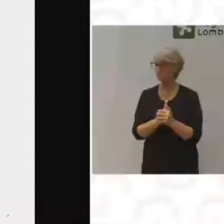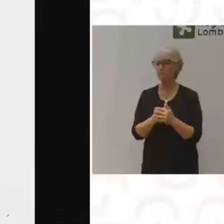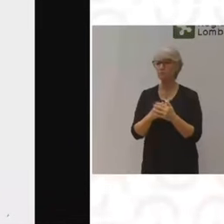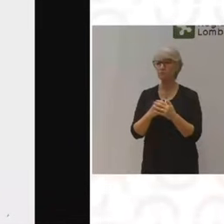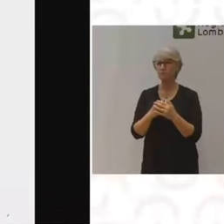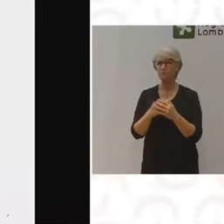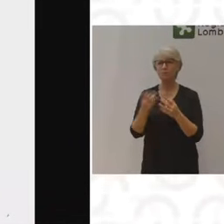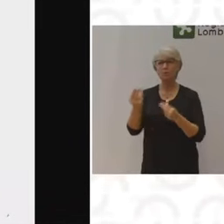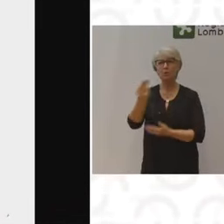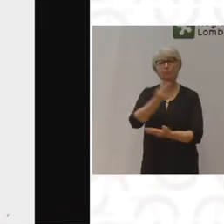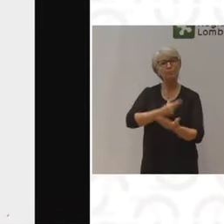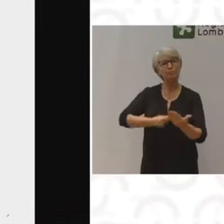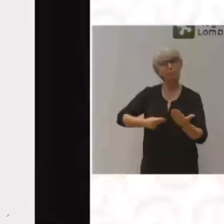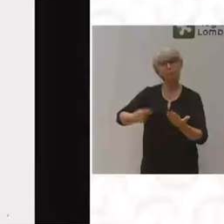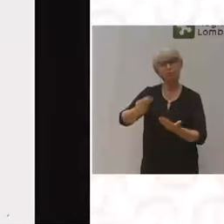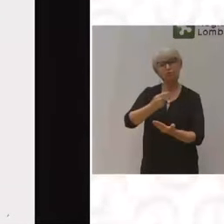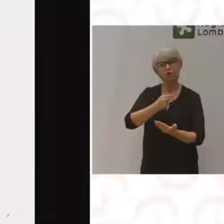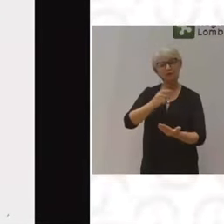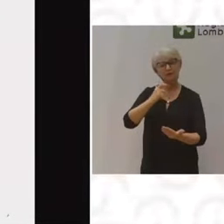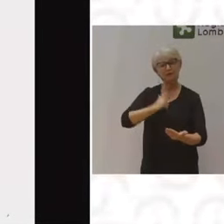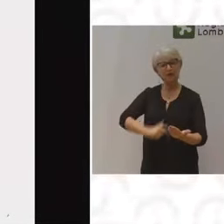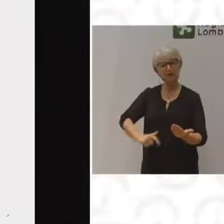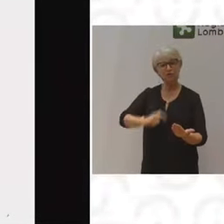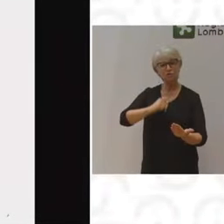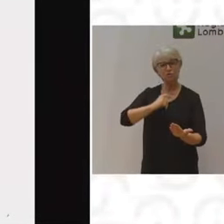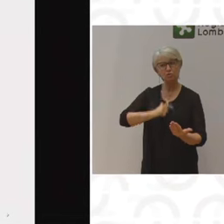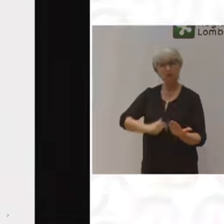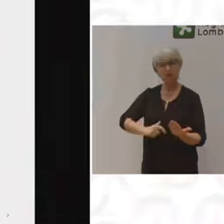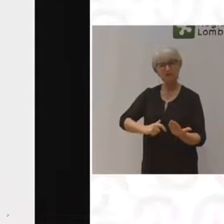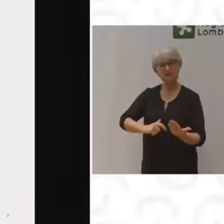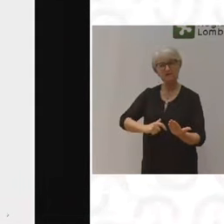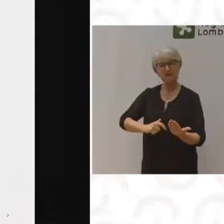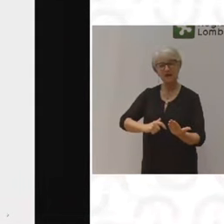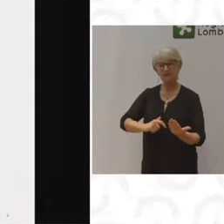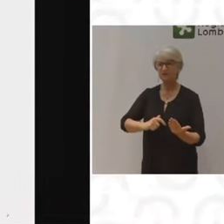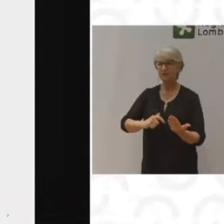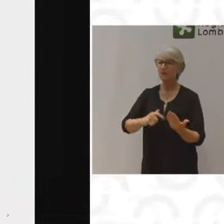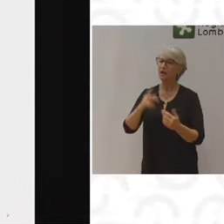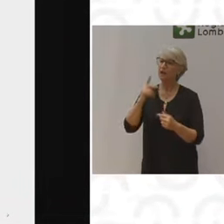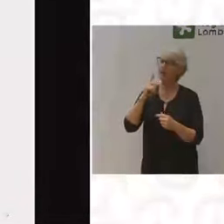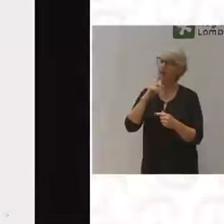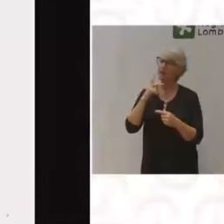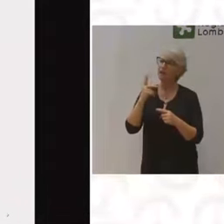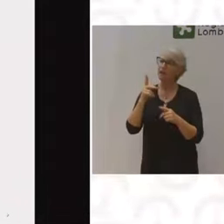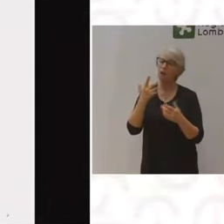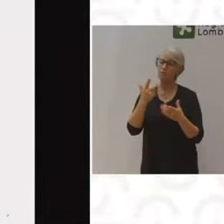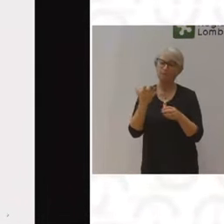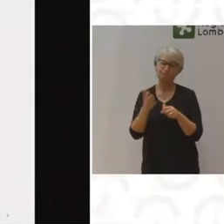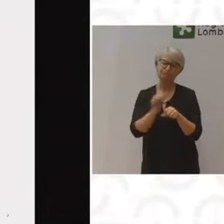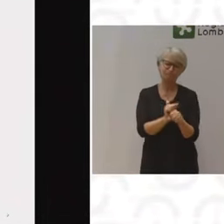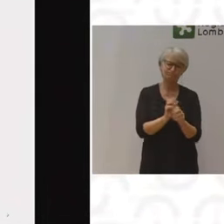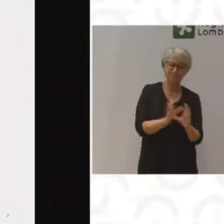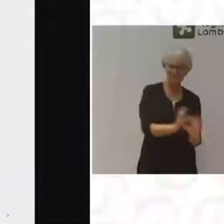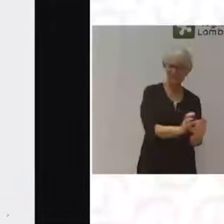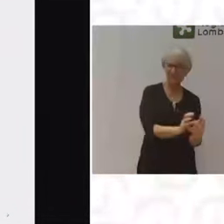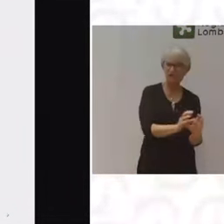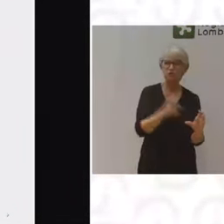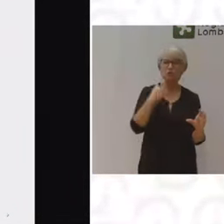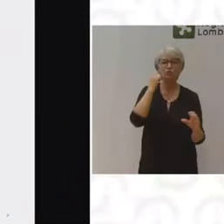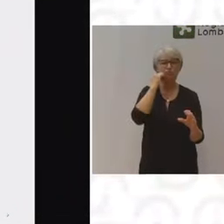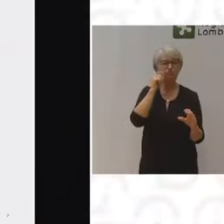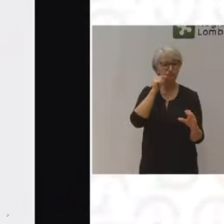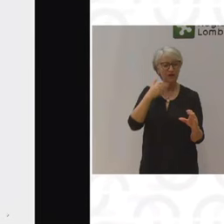Organizzarli con progetti personalizzati, scongiurare l'istituzionalizzazione o peggio la segregazione. Noi